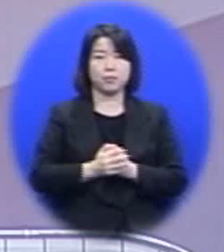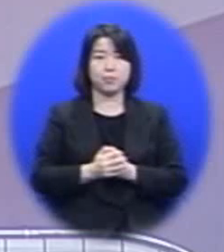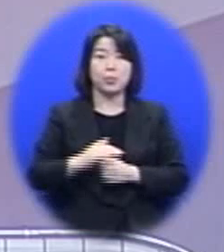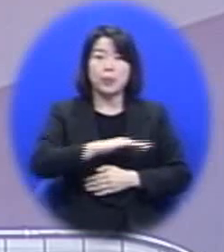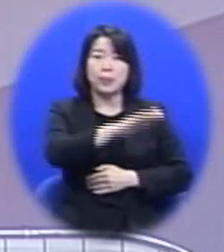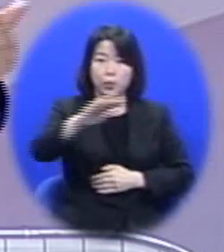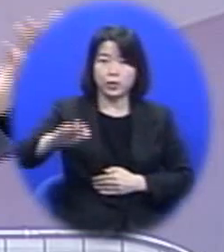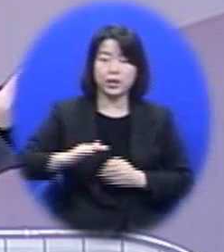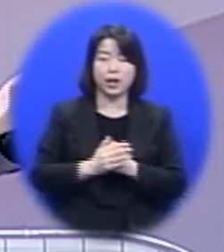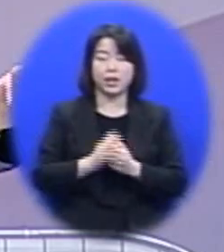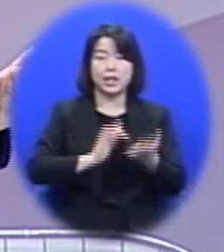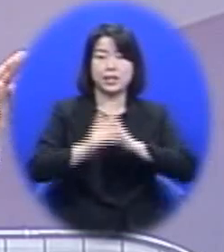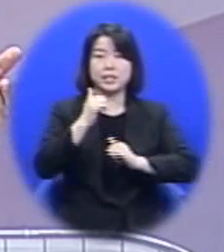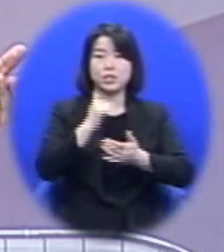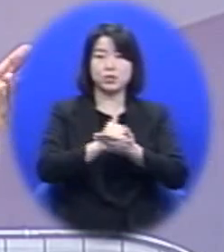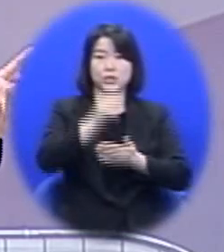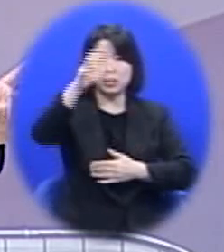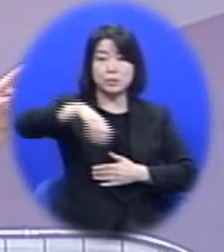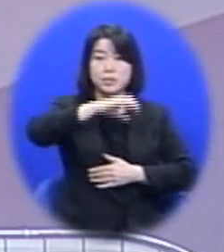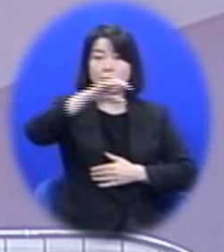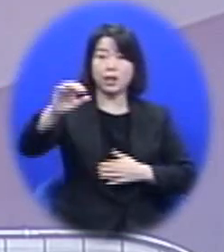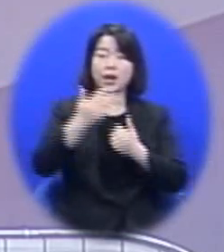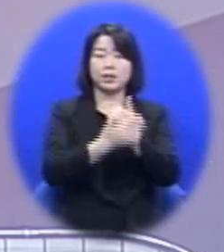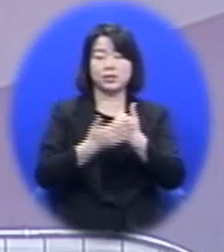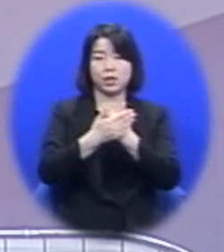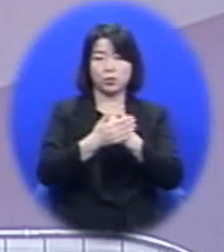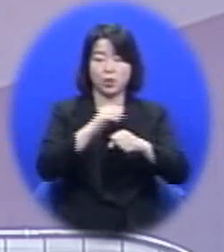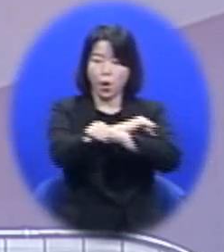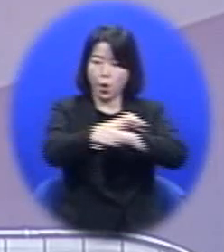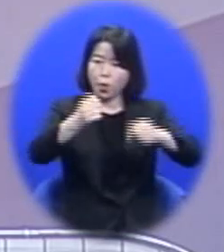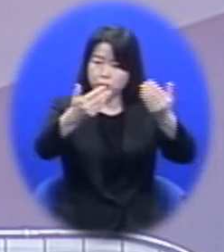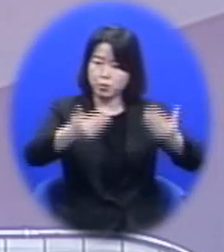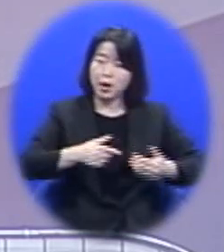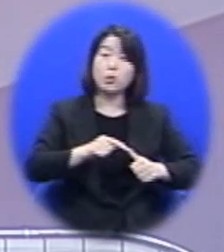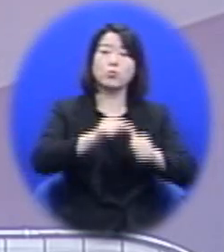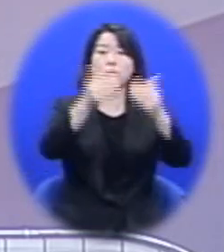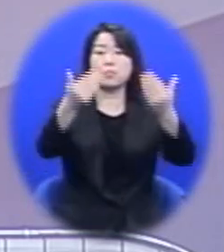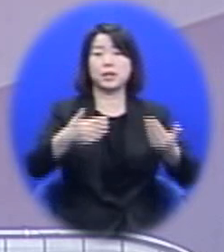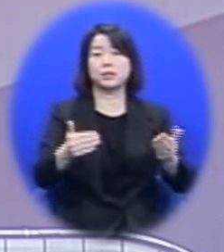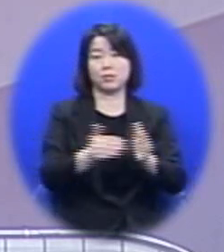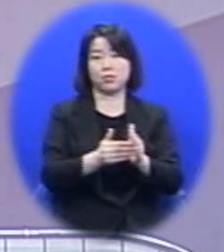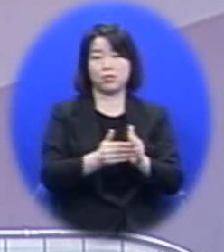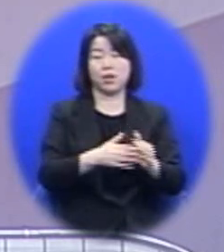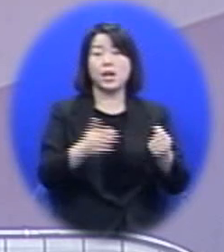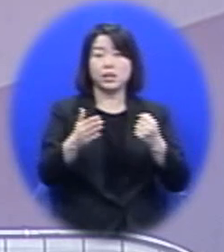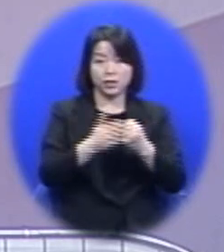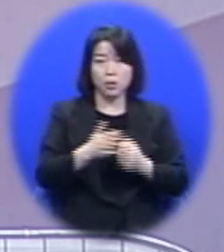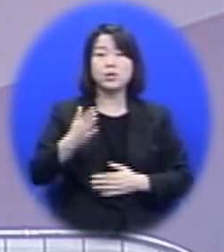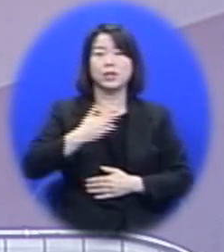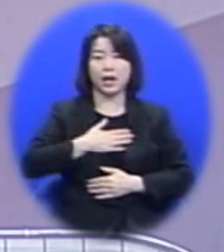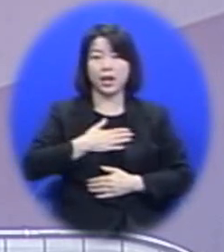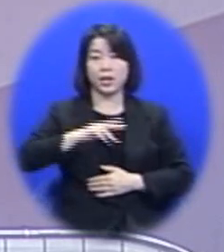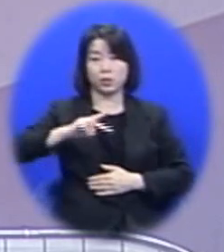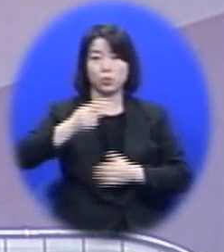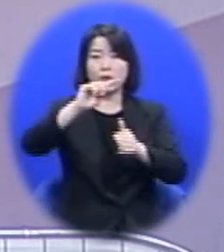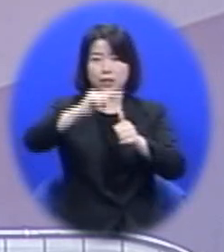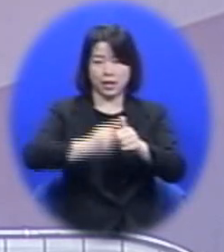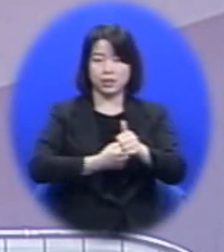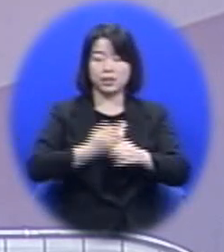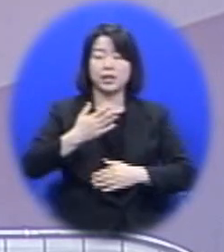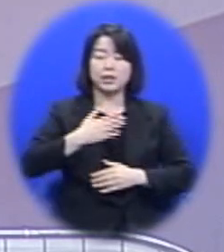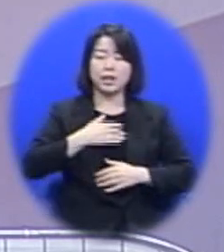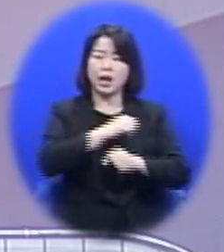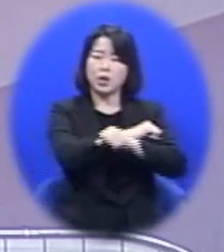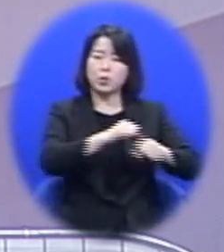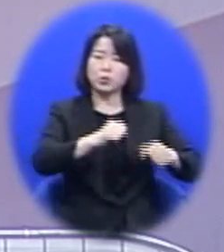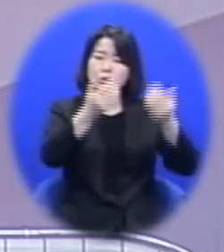우리가 예수님의 십자가의 은혜로 우리가 용서받고 구원받았습니다. 그래서 나도 당연히 나를 용서하신 그